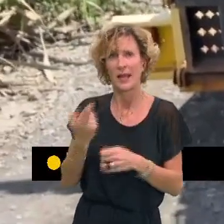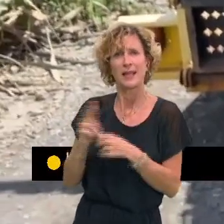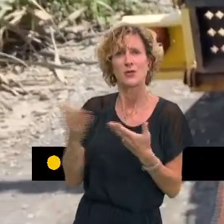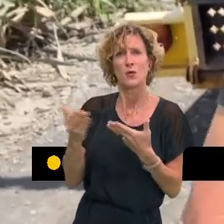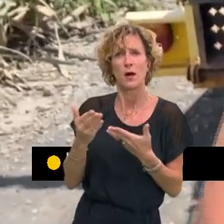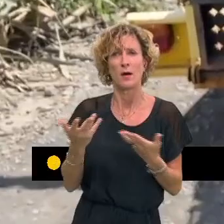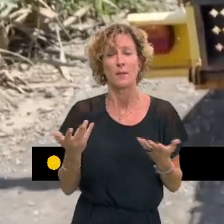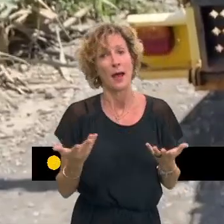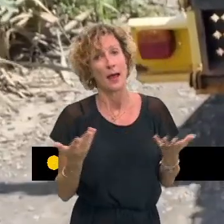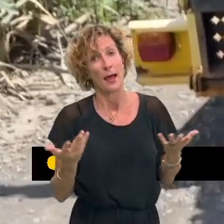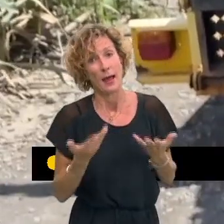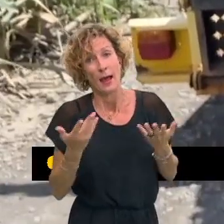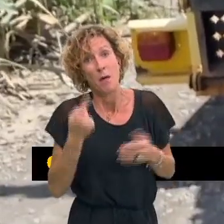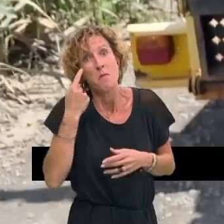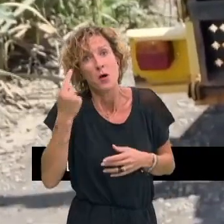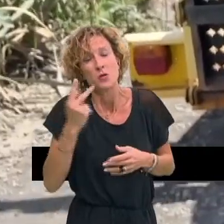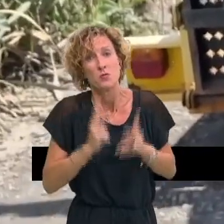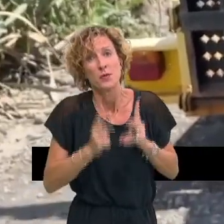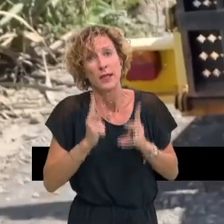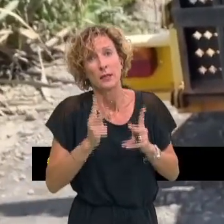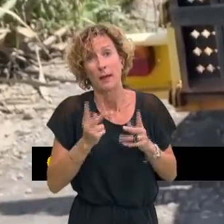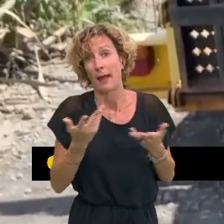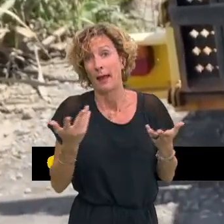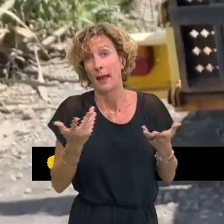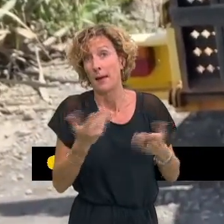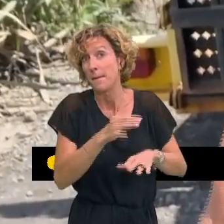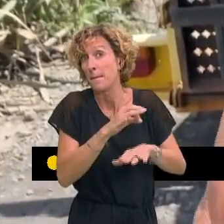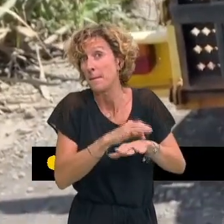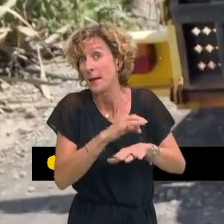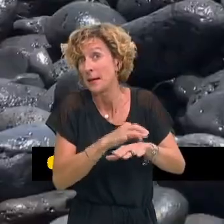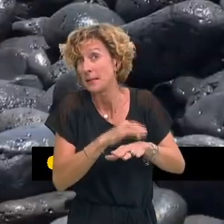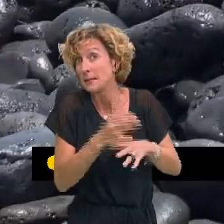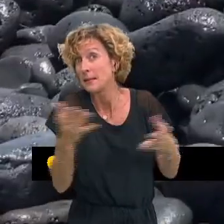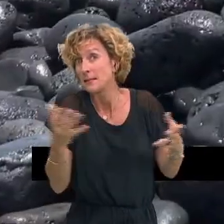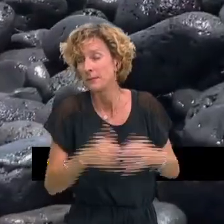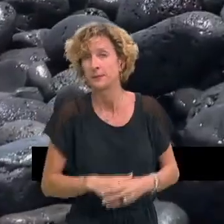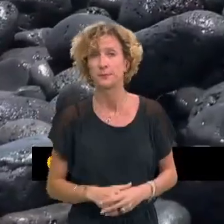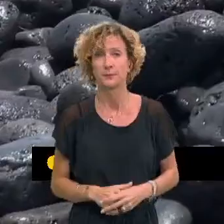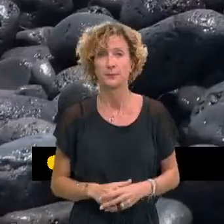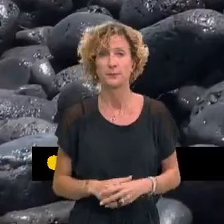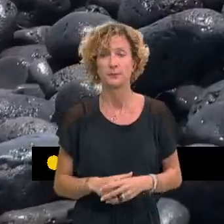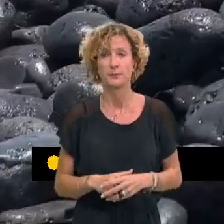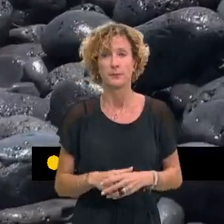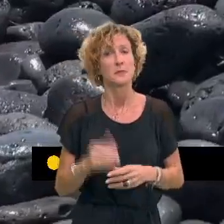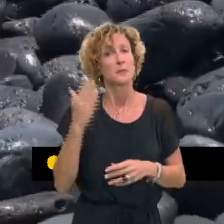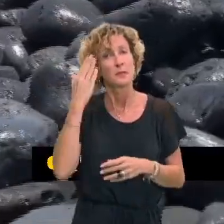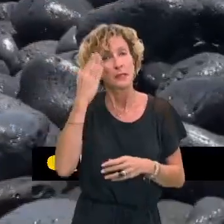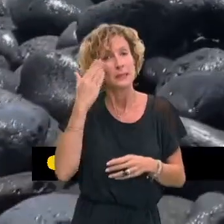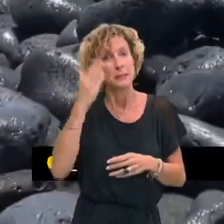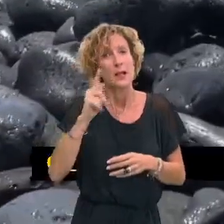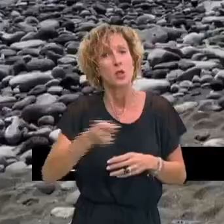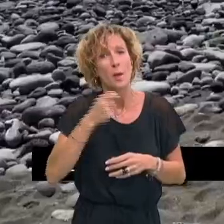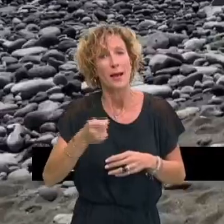quoi? On suppose que ça peut être d'ordre épidémique. La carcasse devrait être enfouie